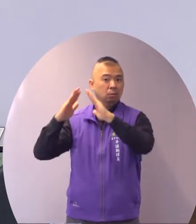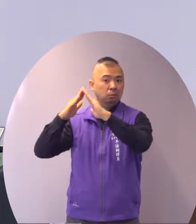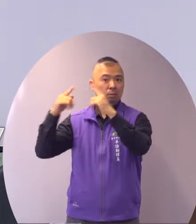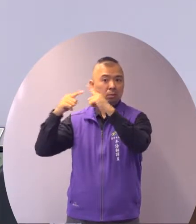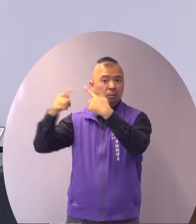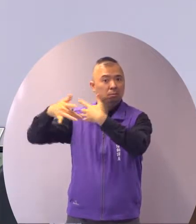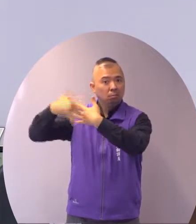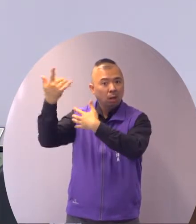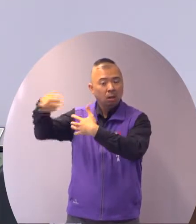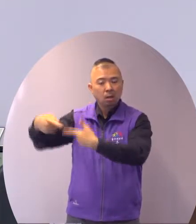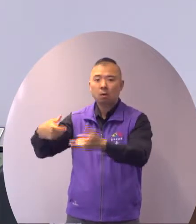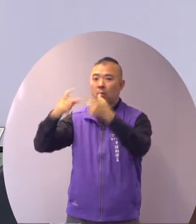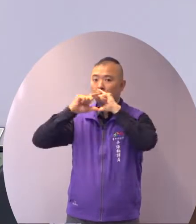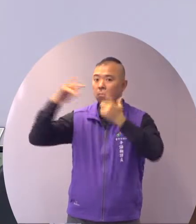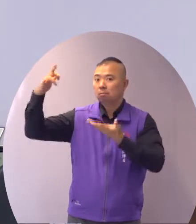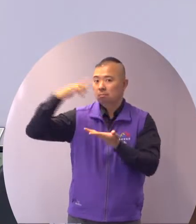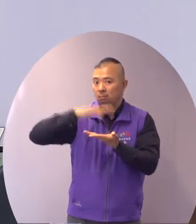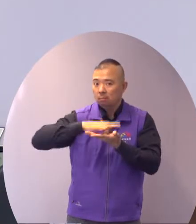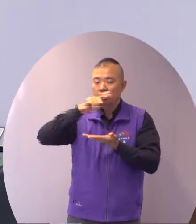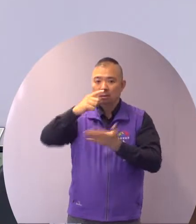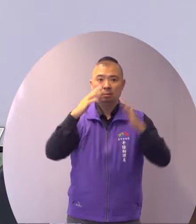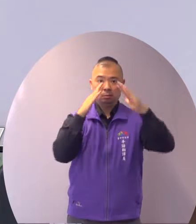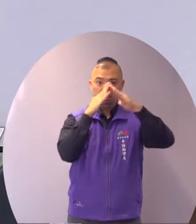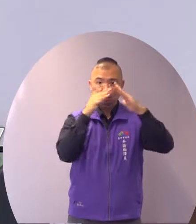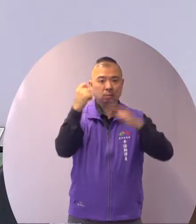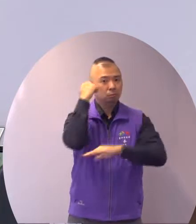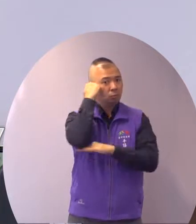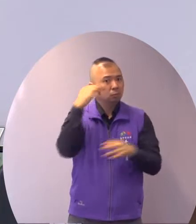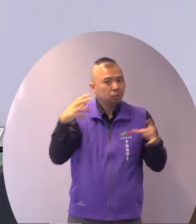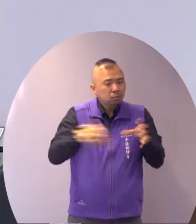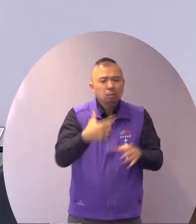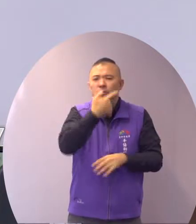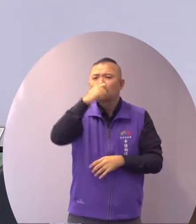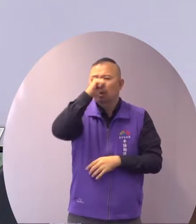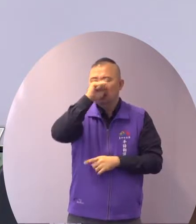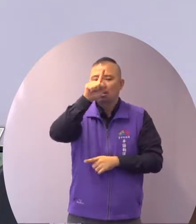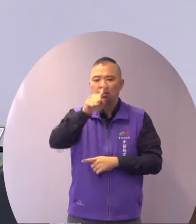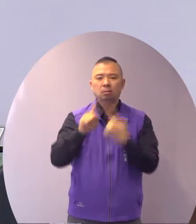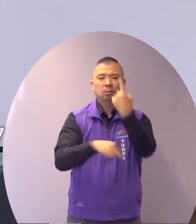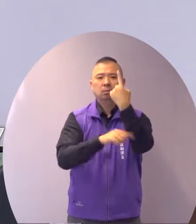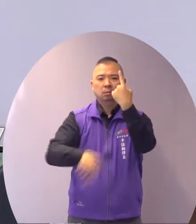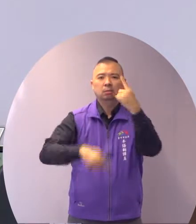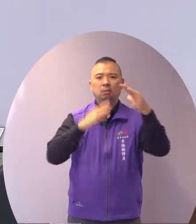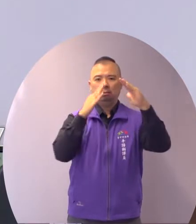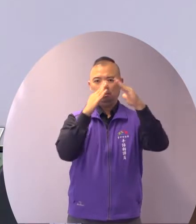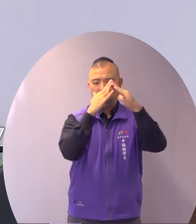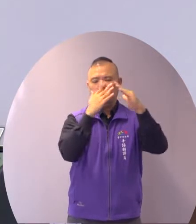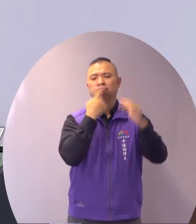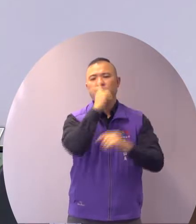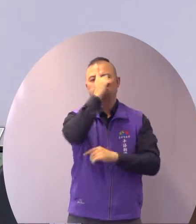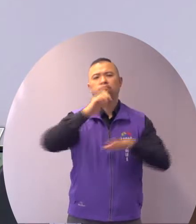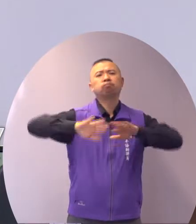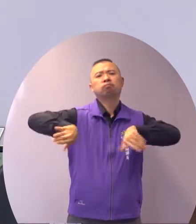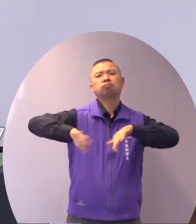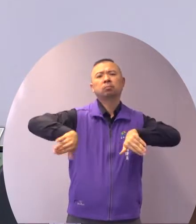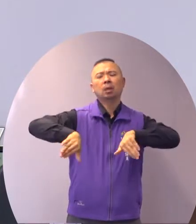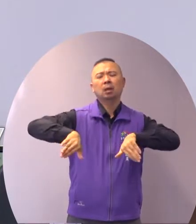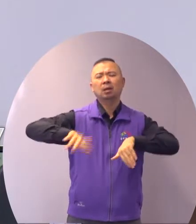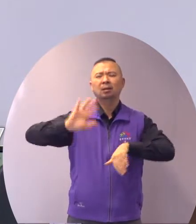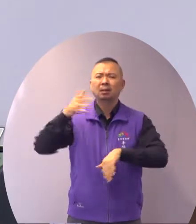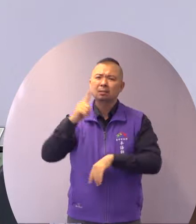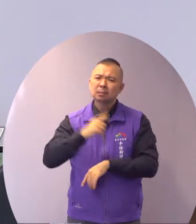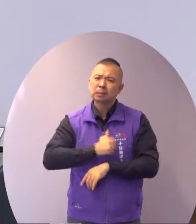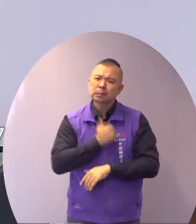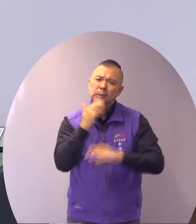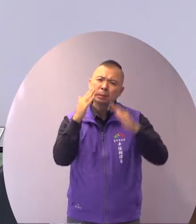处一屋一个房子，最好是一人一屋哈，那居家检疫人自己一个单独的房子，但是实在没有办法的话啊，